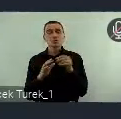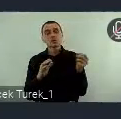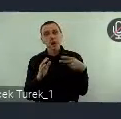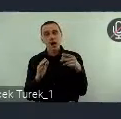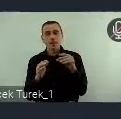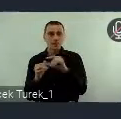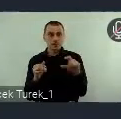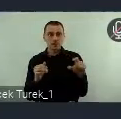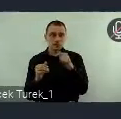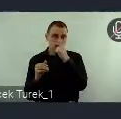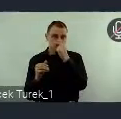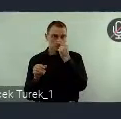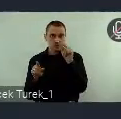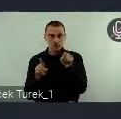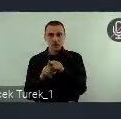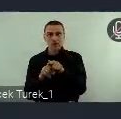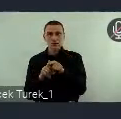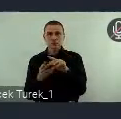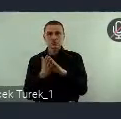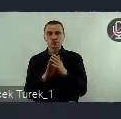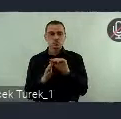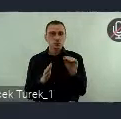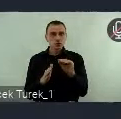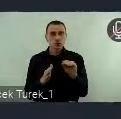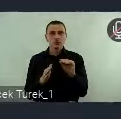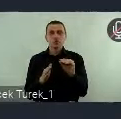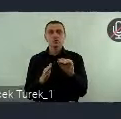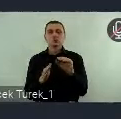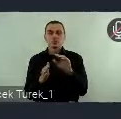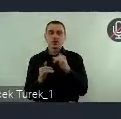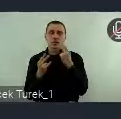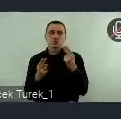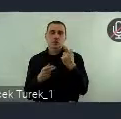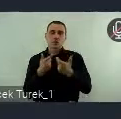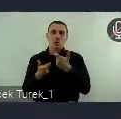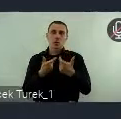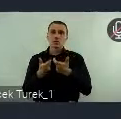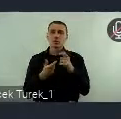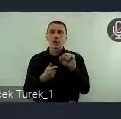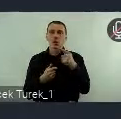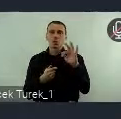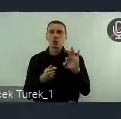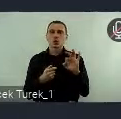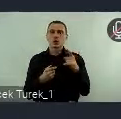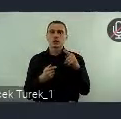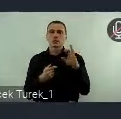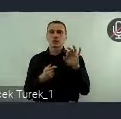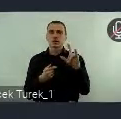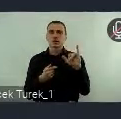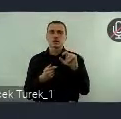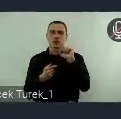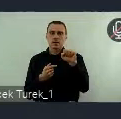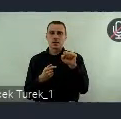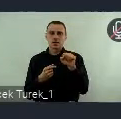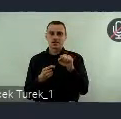z przepisami w napisy i w audiodeskrypcję jeśli nie wiecie Czym jest audiodeskrypcja to To jest dodatkowy słowny opis tego co się dzieje na